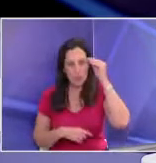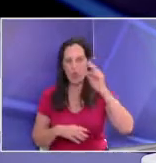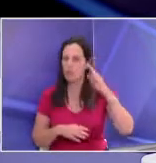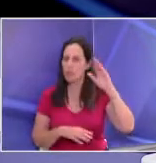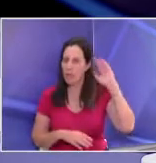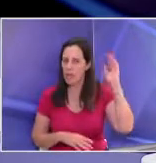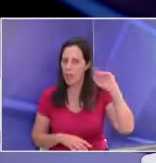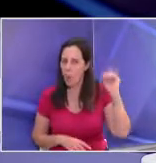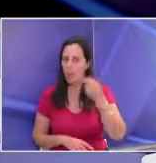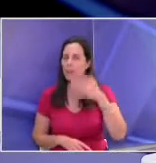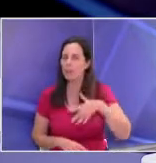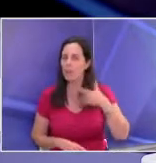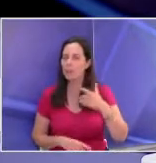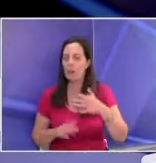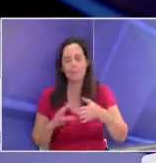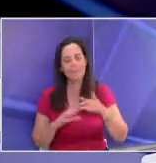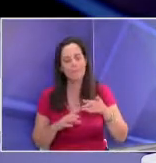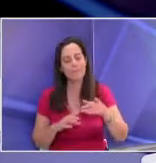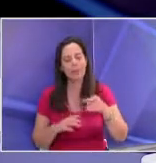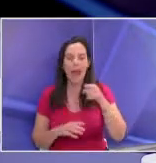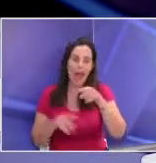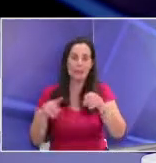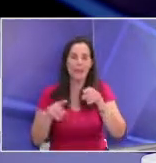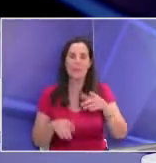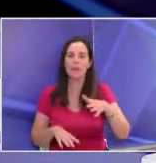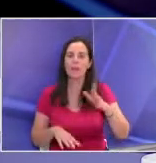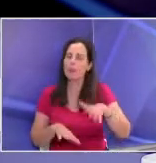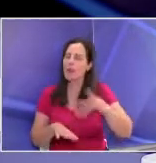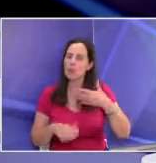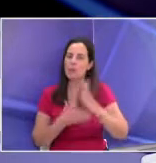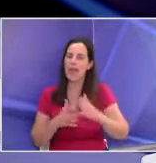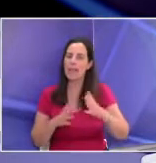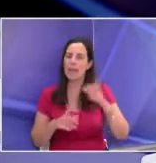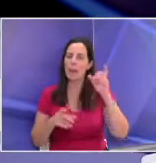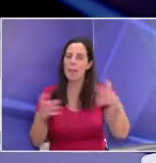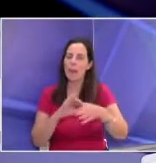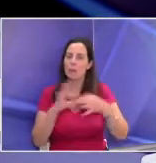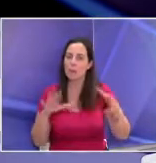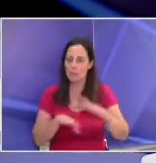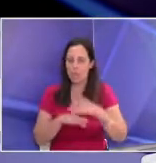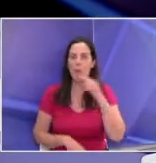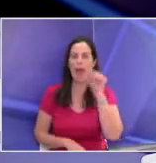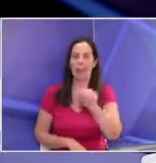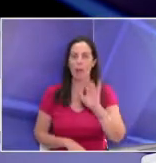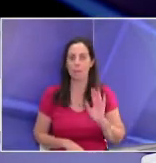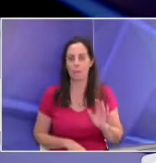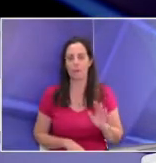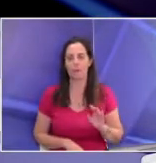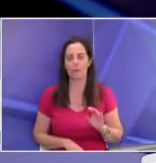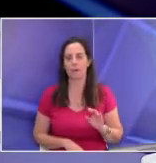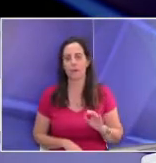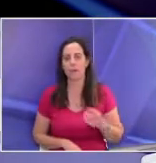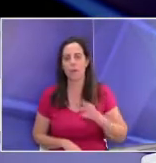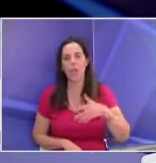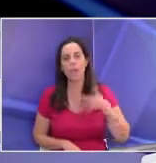לאומי, אתה לא מרגיש שאתם מנתקים חלק, אתם, מנתקים חלק מהעם, לא אתם, אני מתנצל על ההכלה, אבל אתה